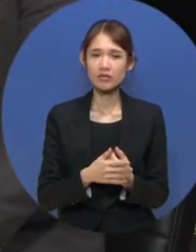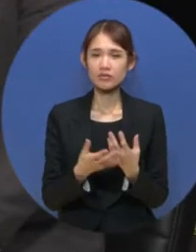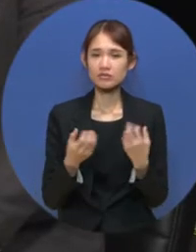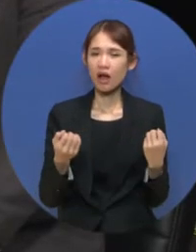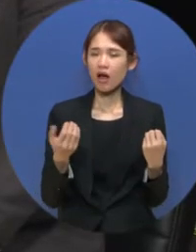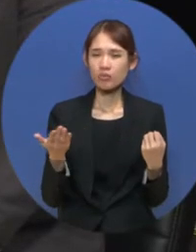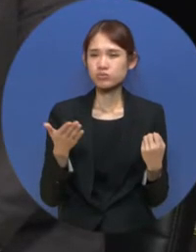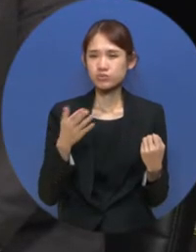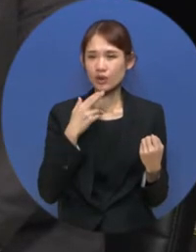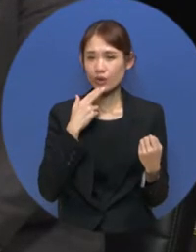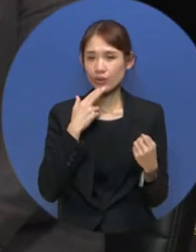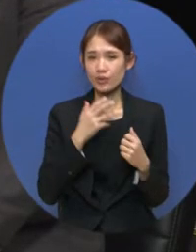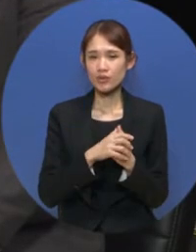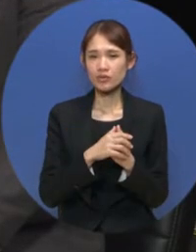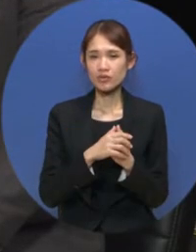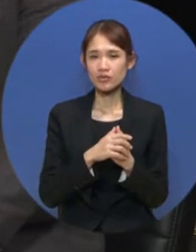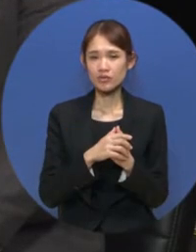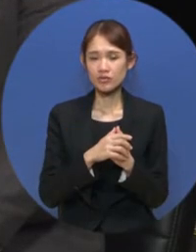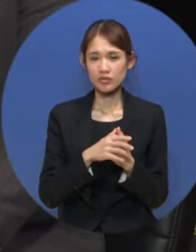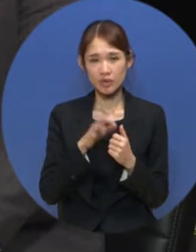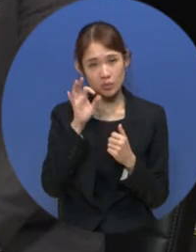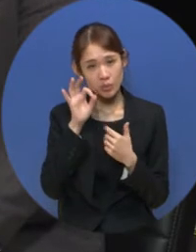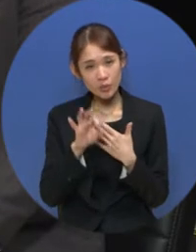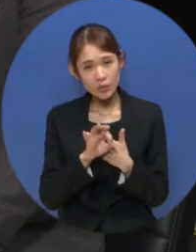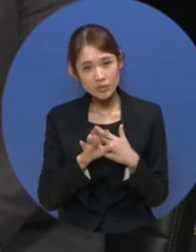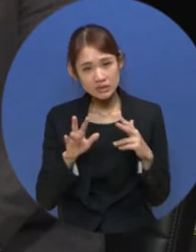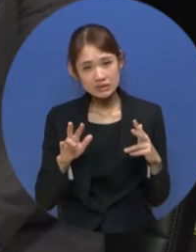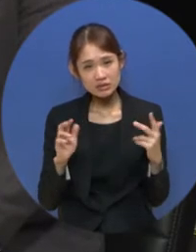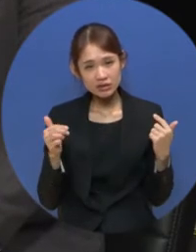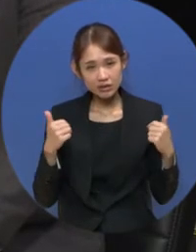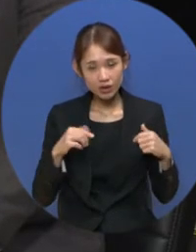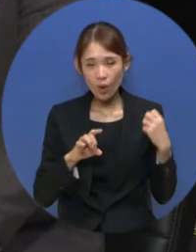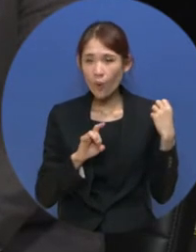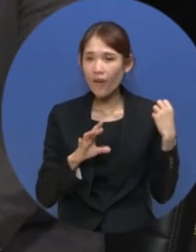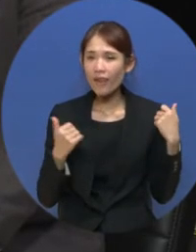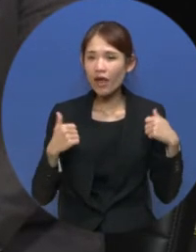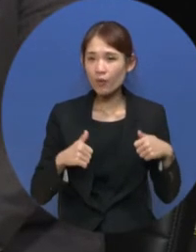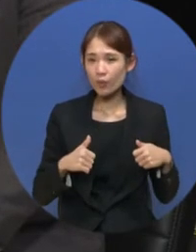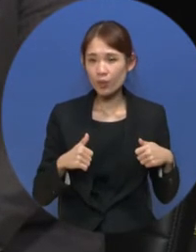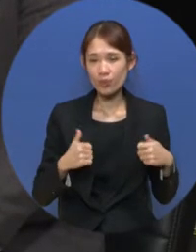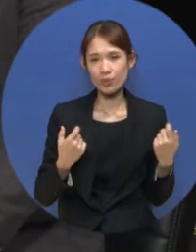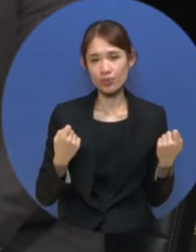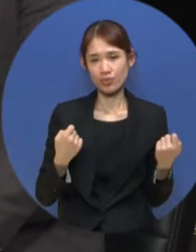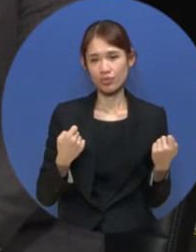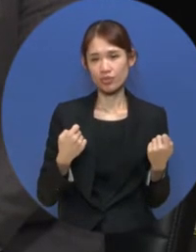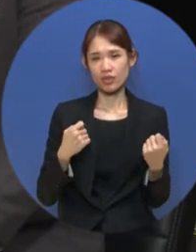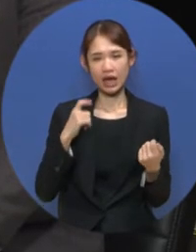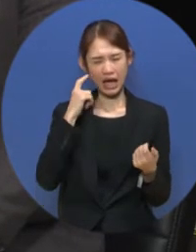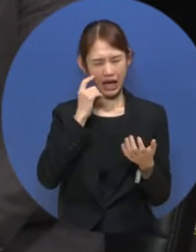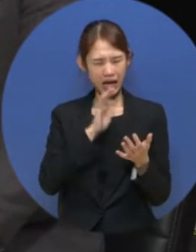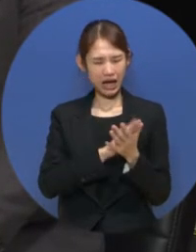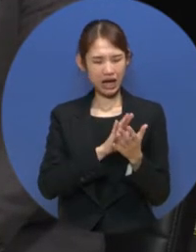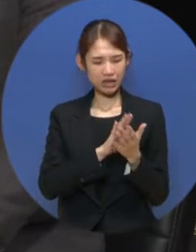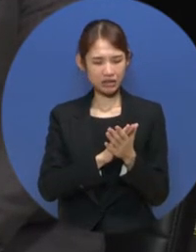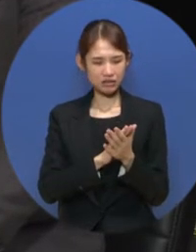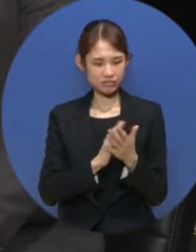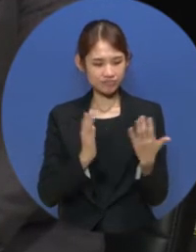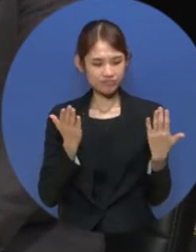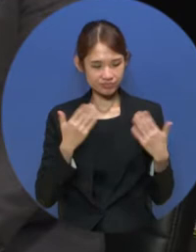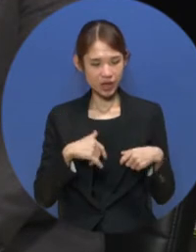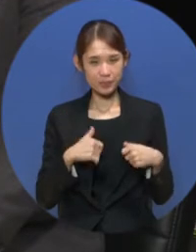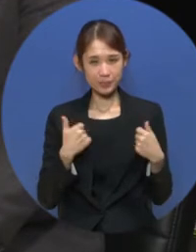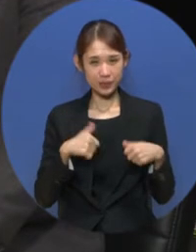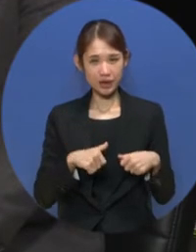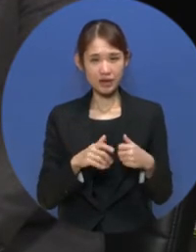그런 건 없고요. 우선은 보시면 그냥 지금 기성복들을 그냥 우리가 알아서 맞춰 입는 형식에